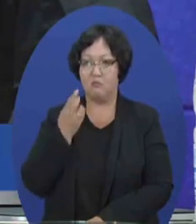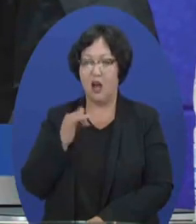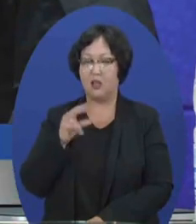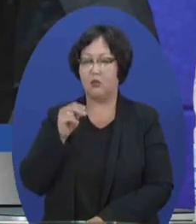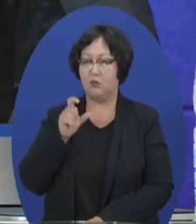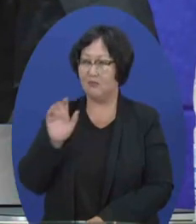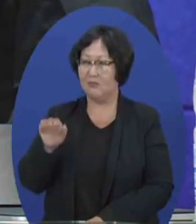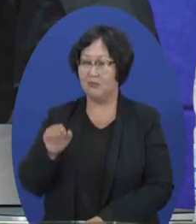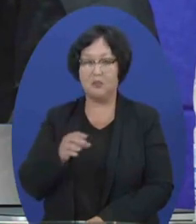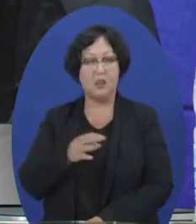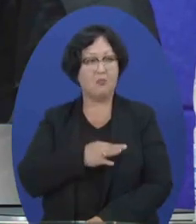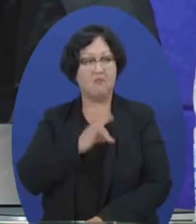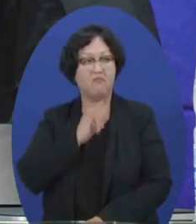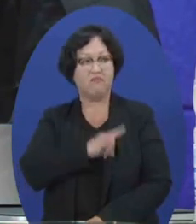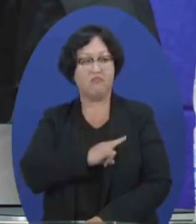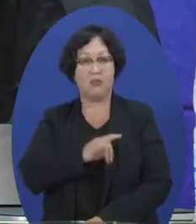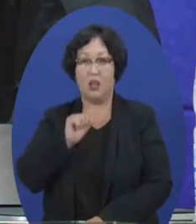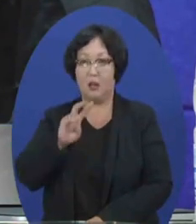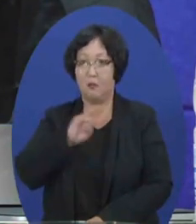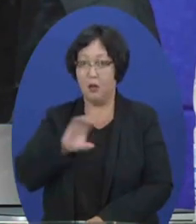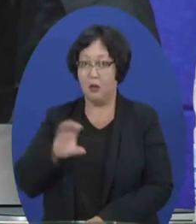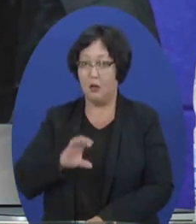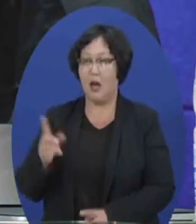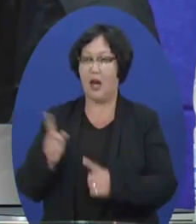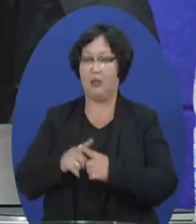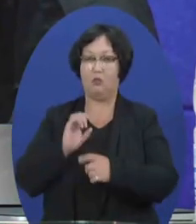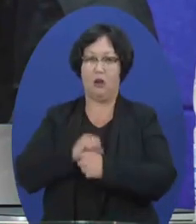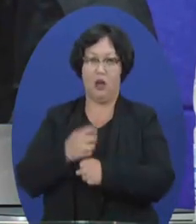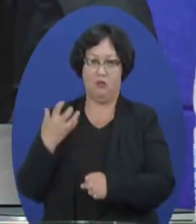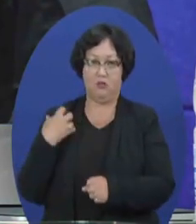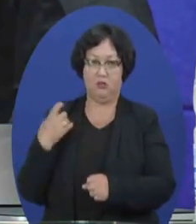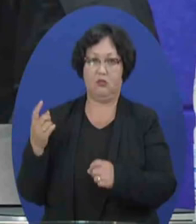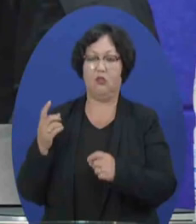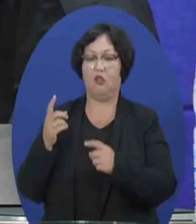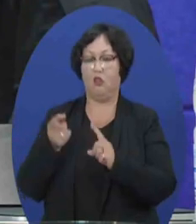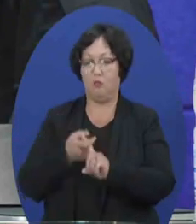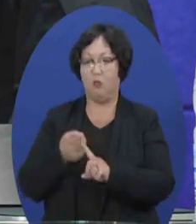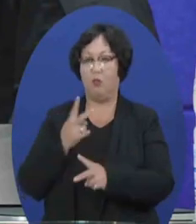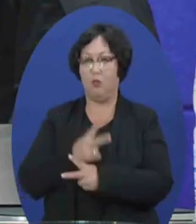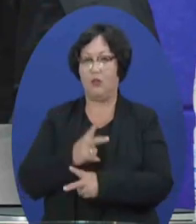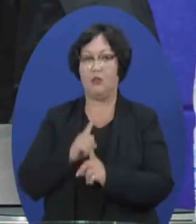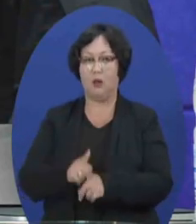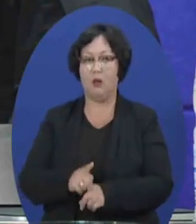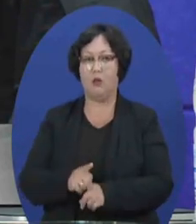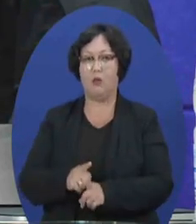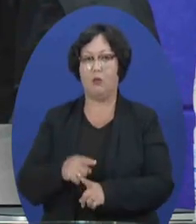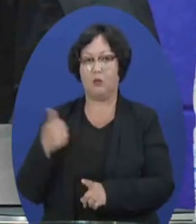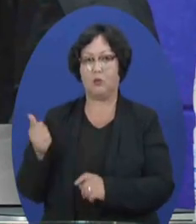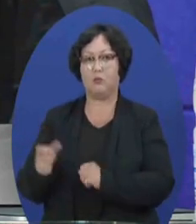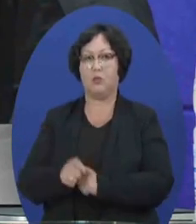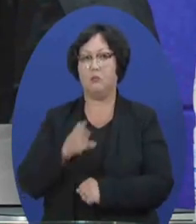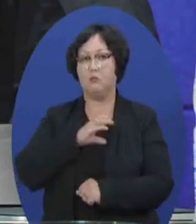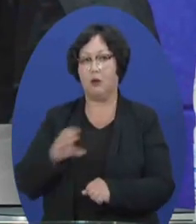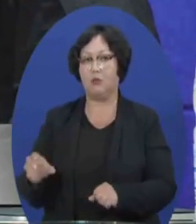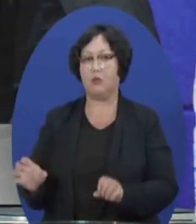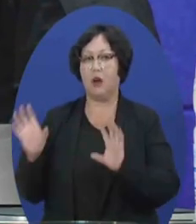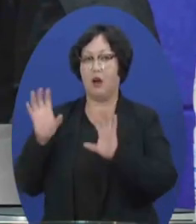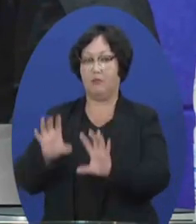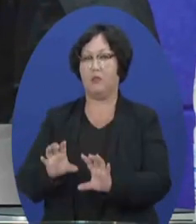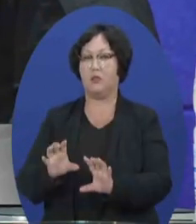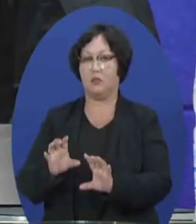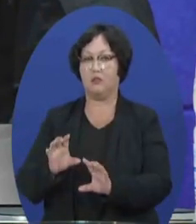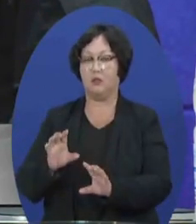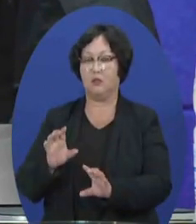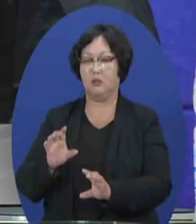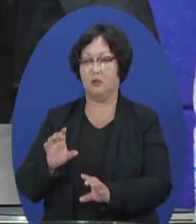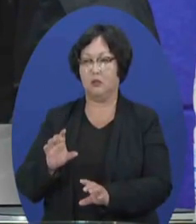хүлээж авахгүй байгаа аж ахуйн нэгжүүдтэй хатуу хариуцлага холбогдох хуулийн хүрээнд бусад мэргэжлийн байгууллагуудтай хамтарч авах ёстой.